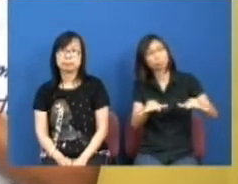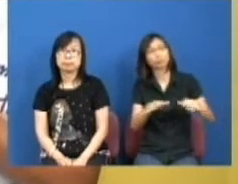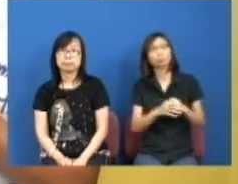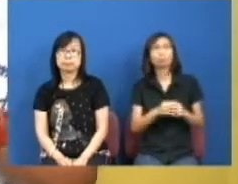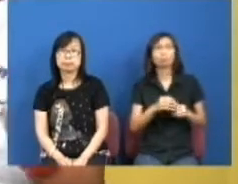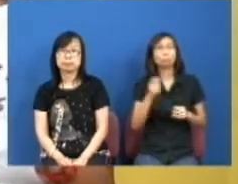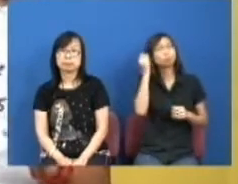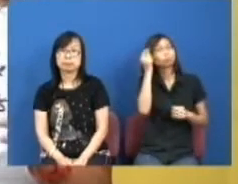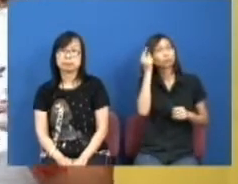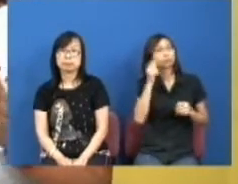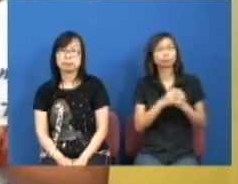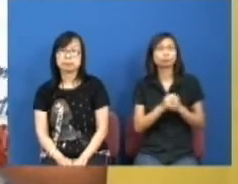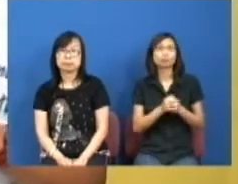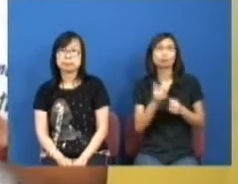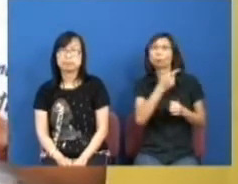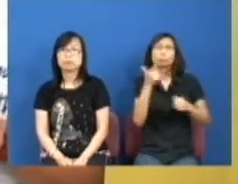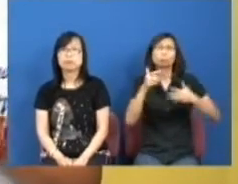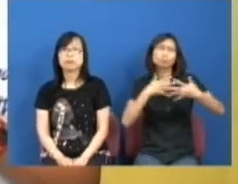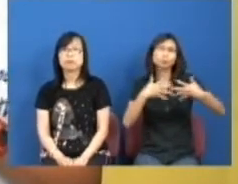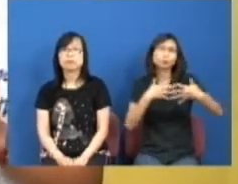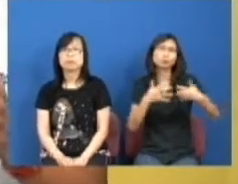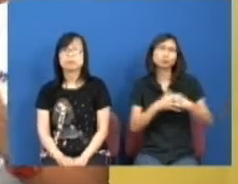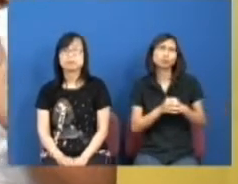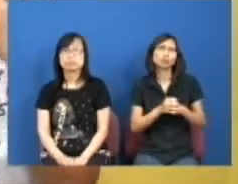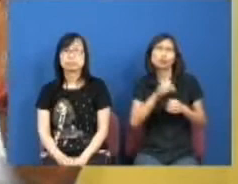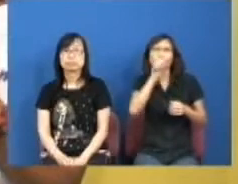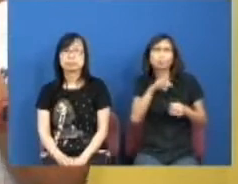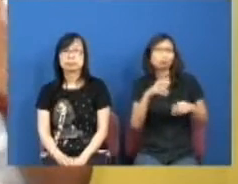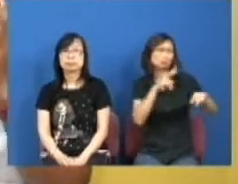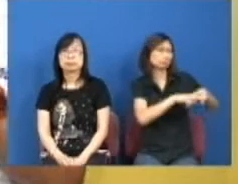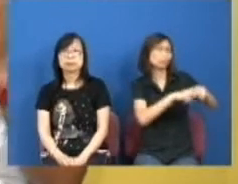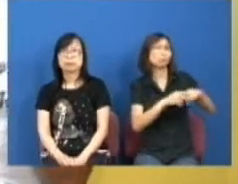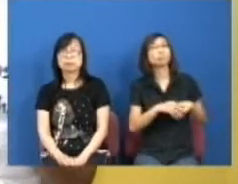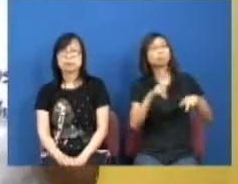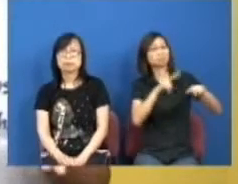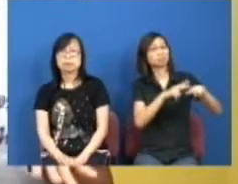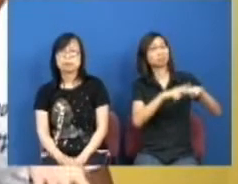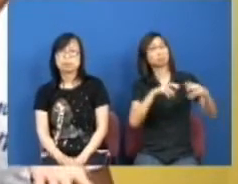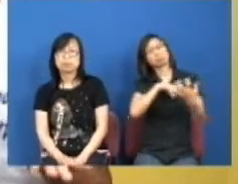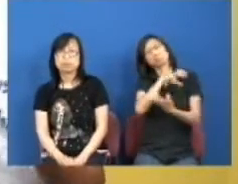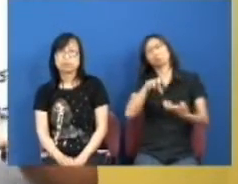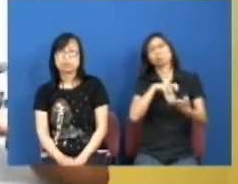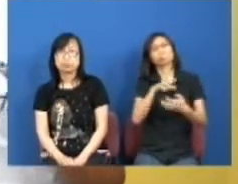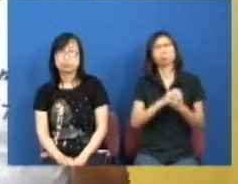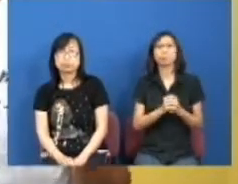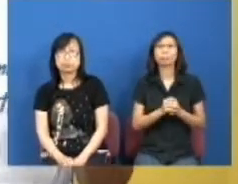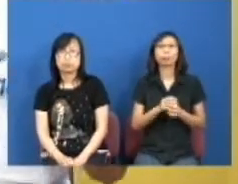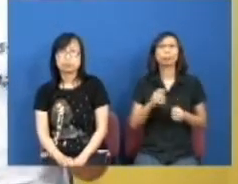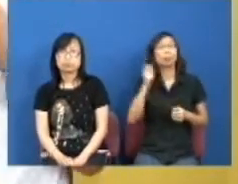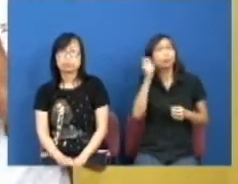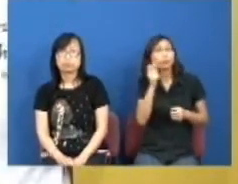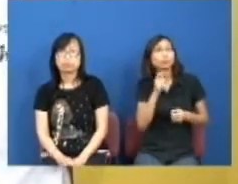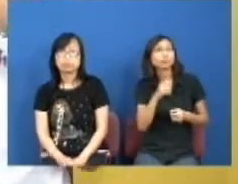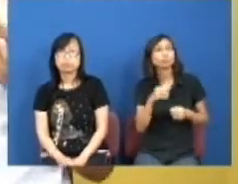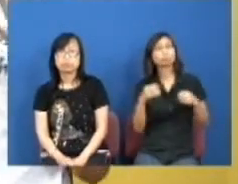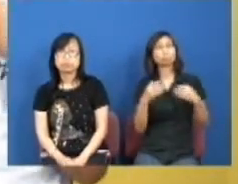話，阿爺啦，阿爺喺背後搞搞震，咁但係好多時見到鬧完幾句咁。跟住冇嘢，跟住就繼續俾佢坐喺度，繼